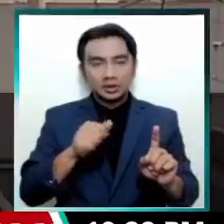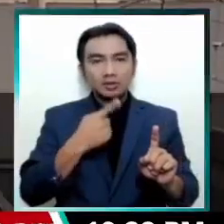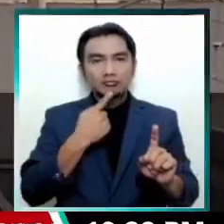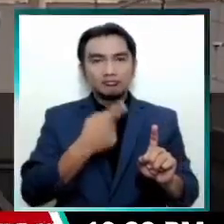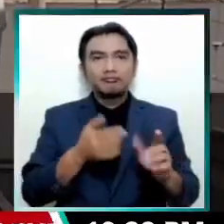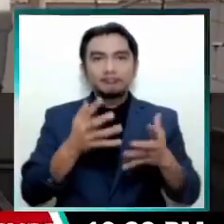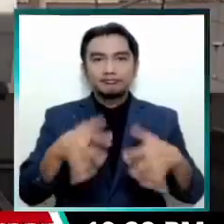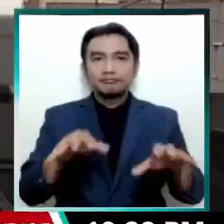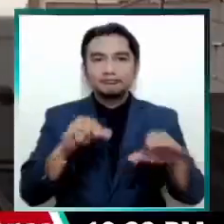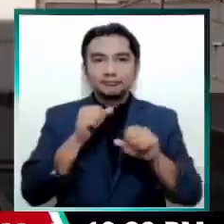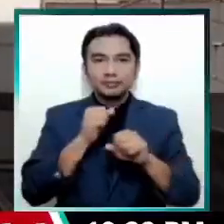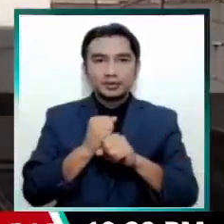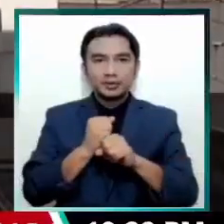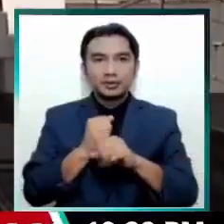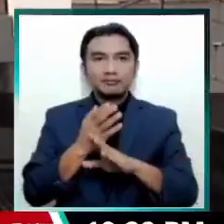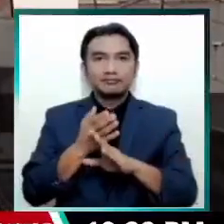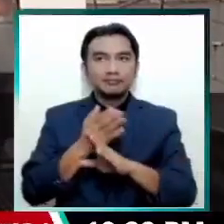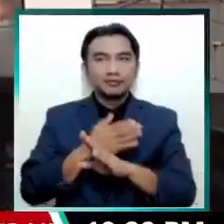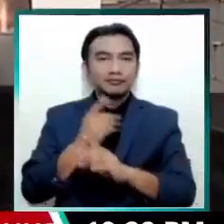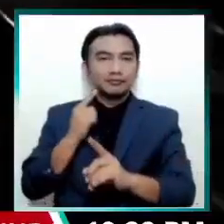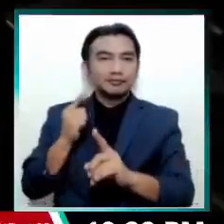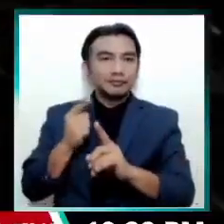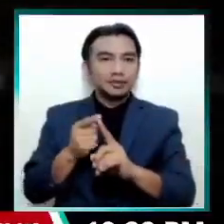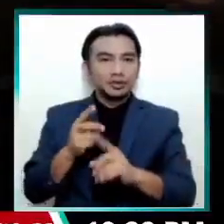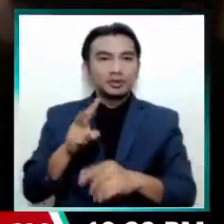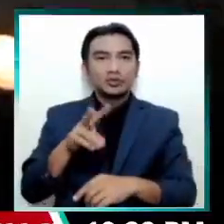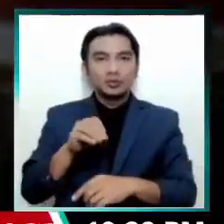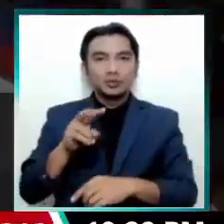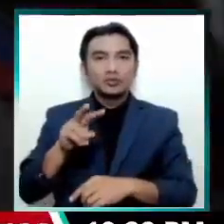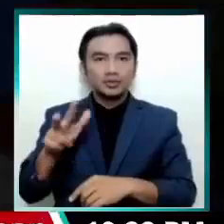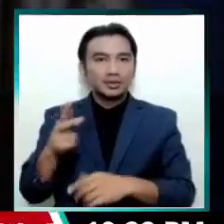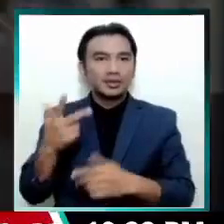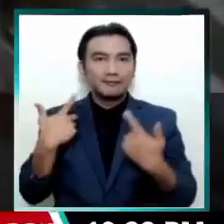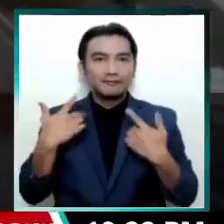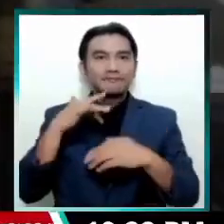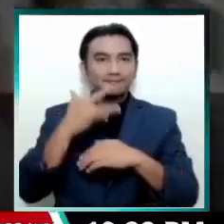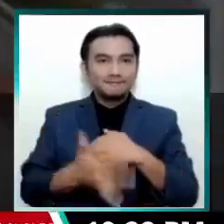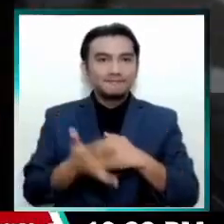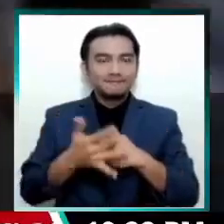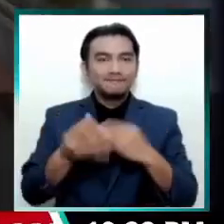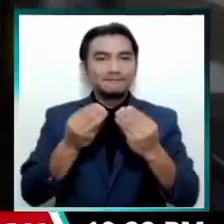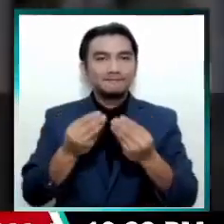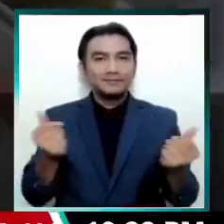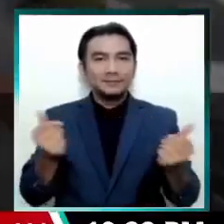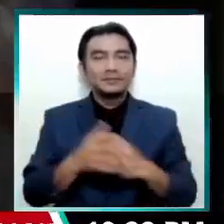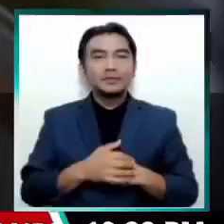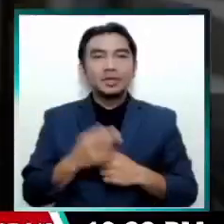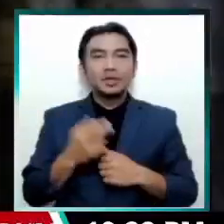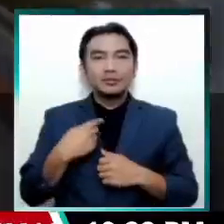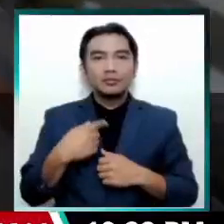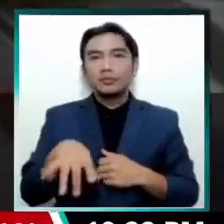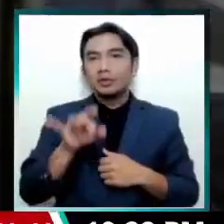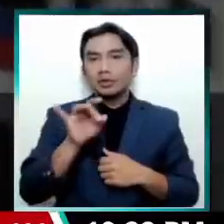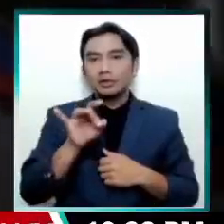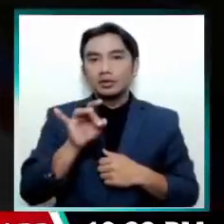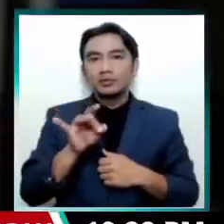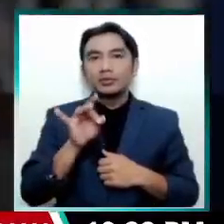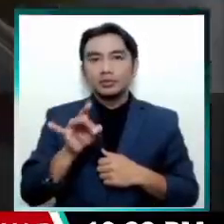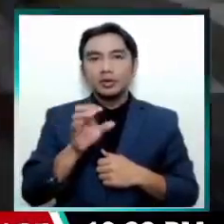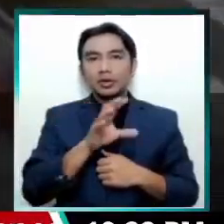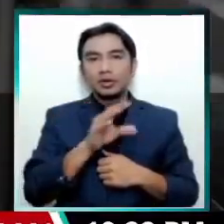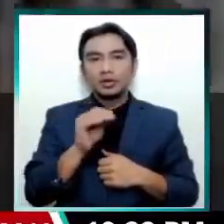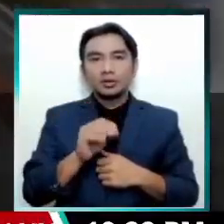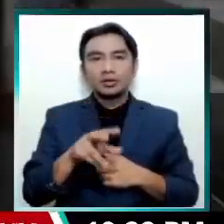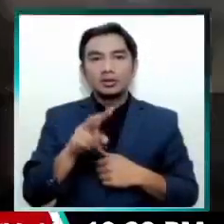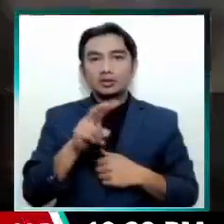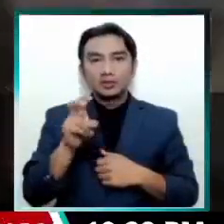target date na May 2023. Dahil dyan, asahan na raw na abot sa 18 hanggang 20 tren ang makakabiyahe tuwing